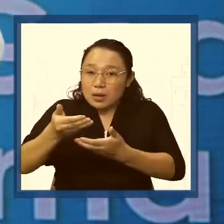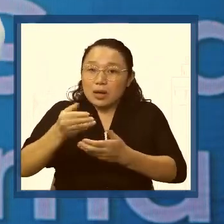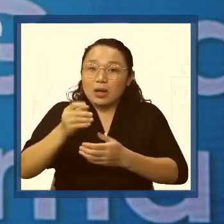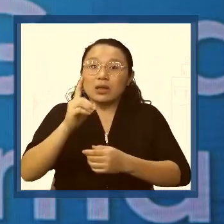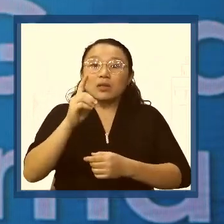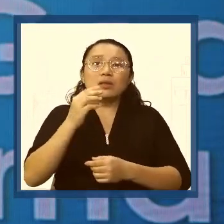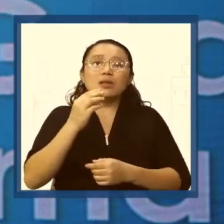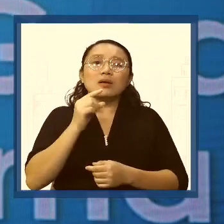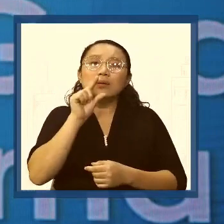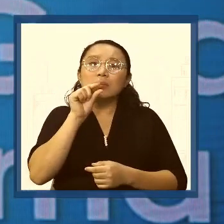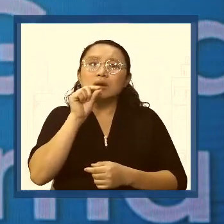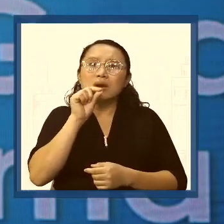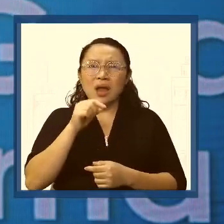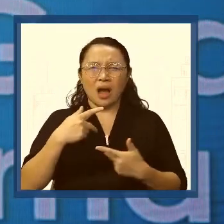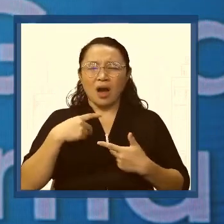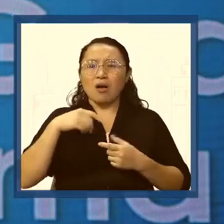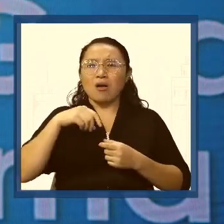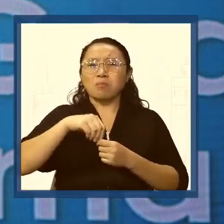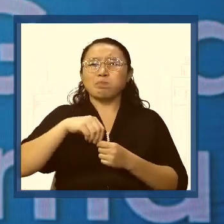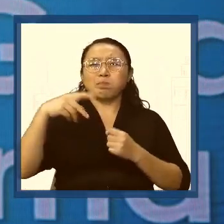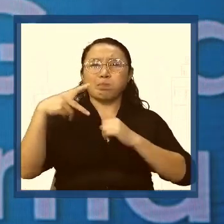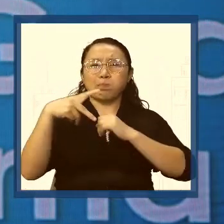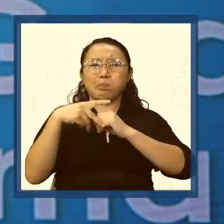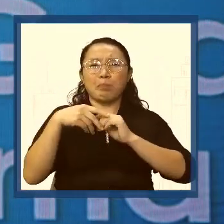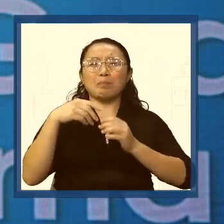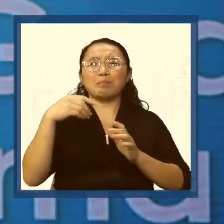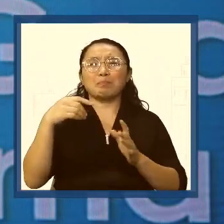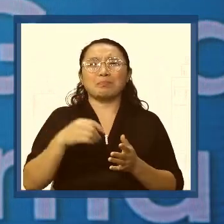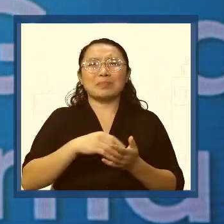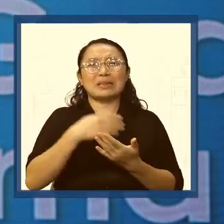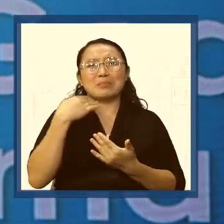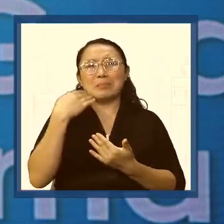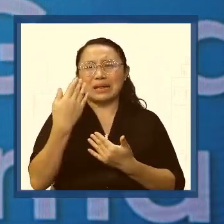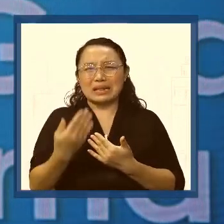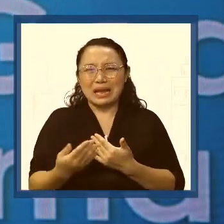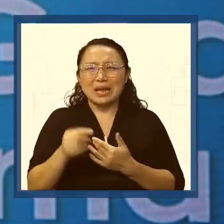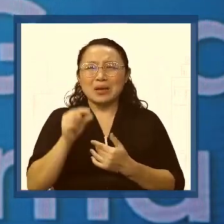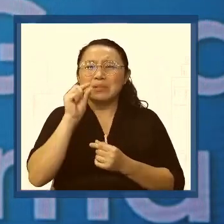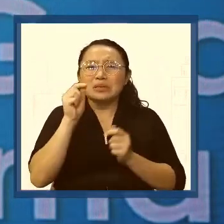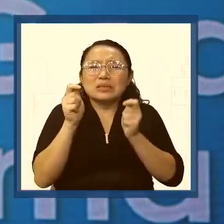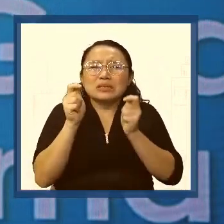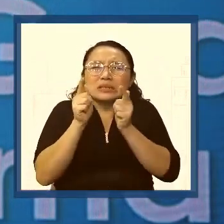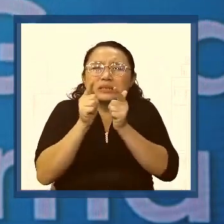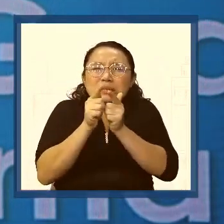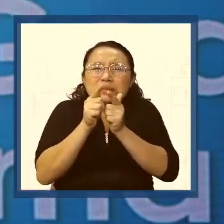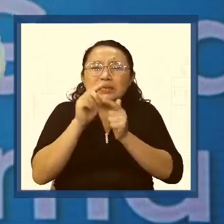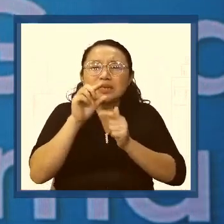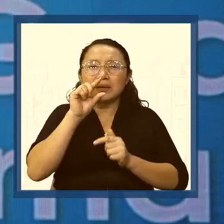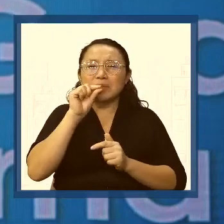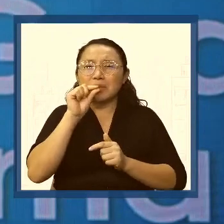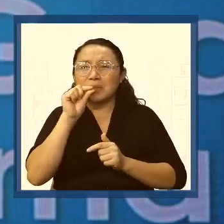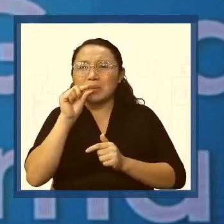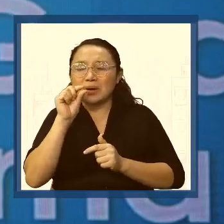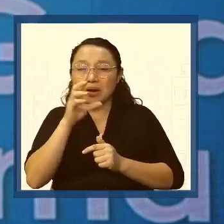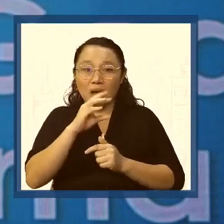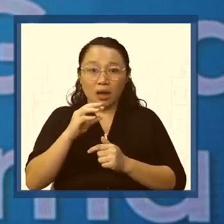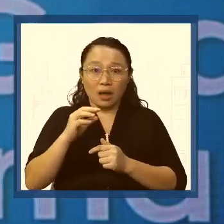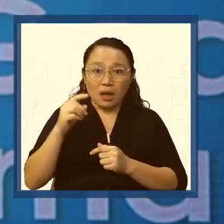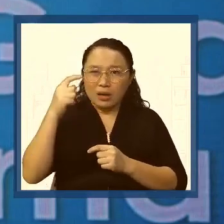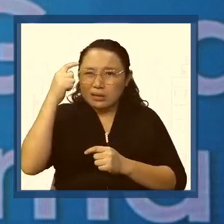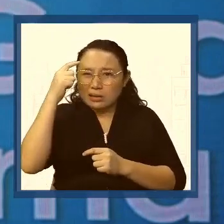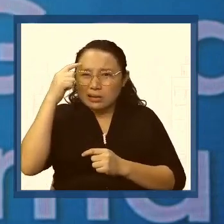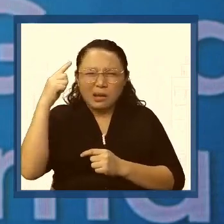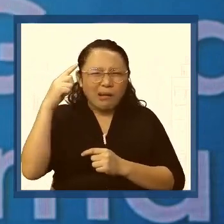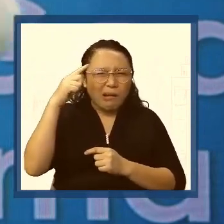may nangahulog nga gagmay nga mga piso, ilalom siyang pako. Og niya, ilang gi-analyze ang mong hitabo. Ang